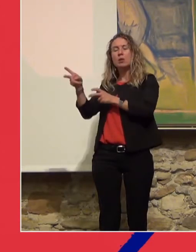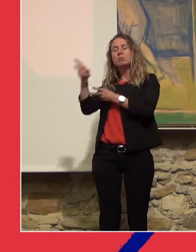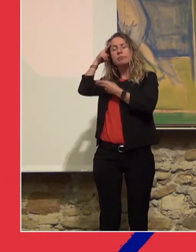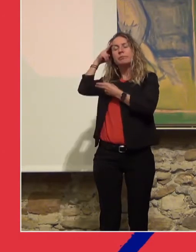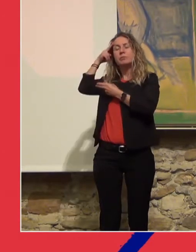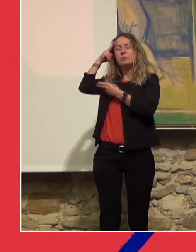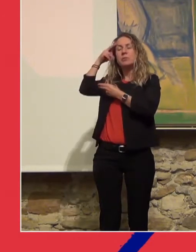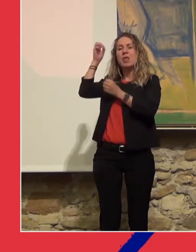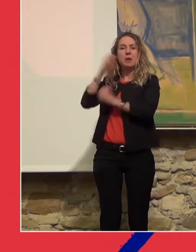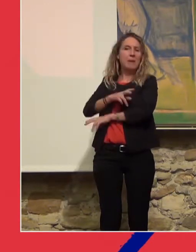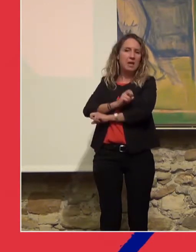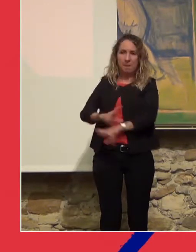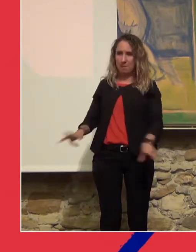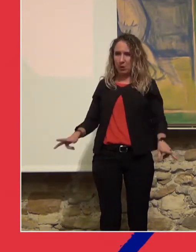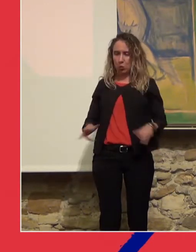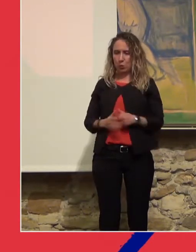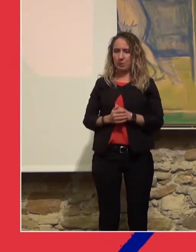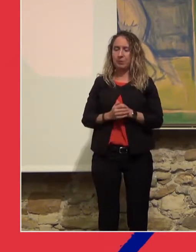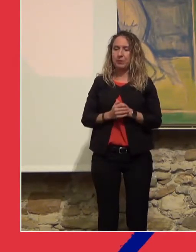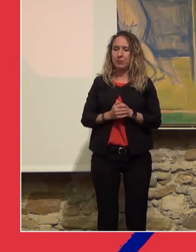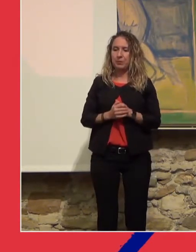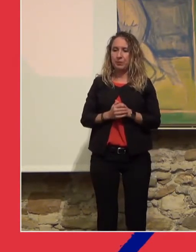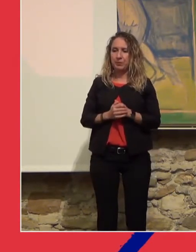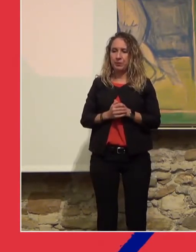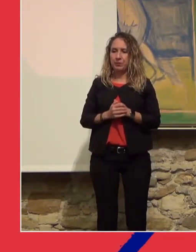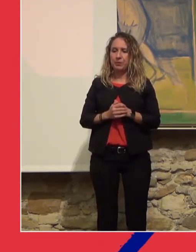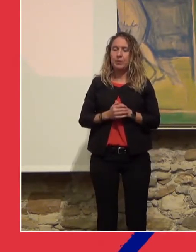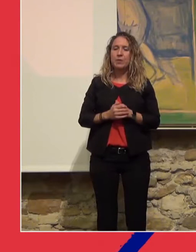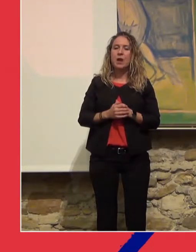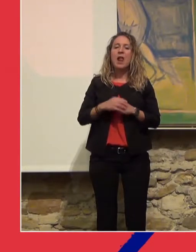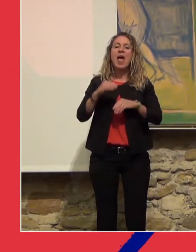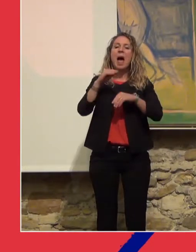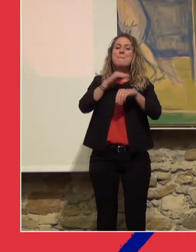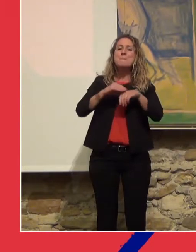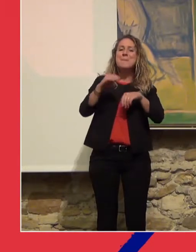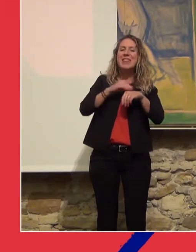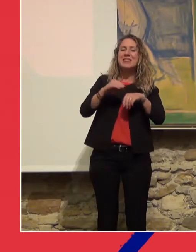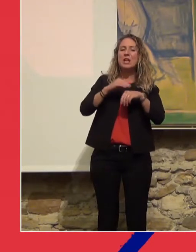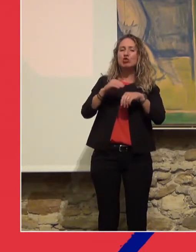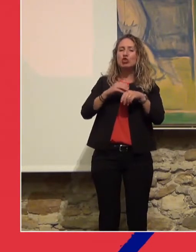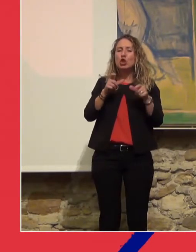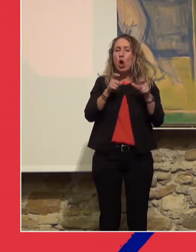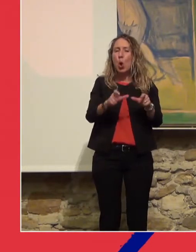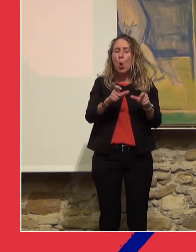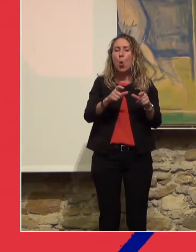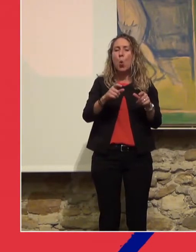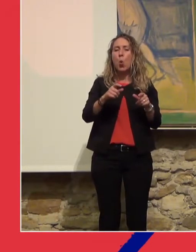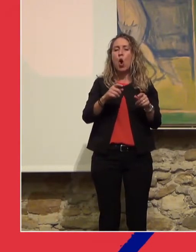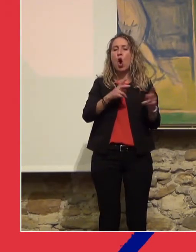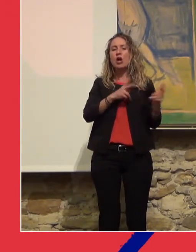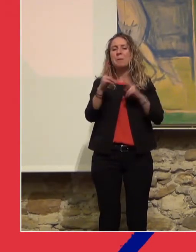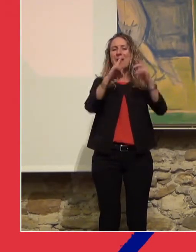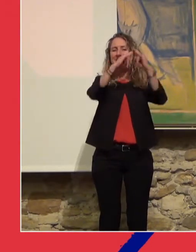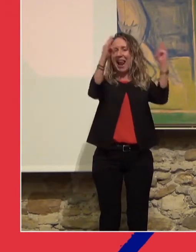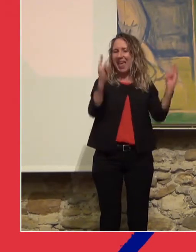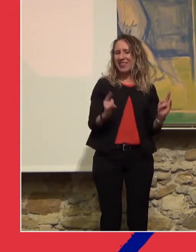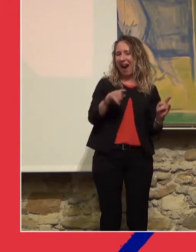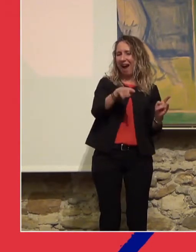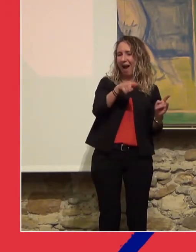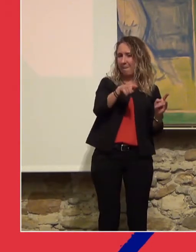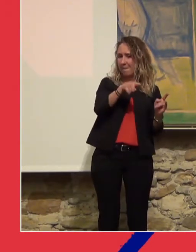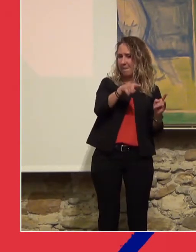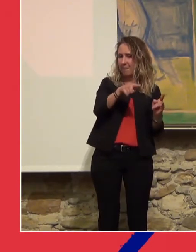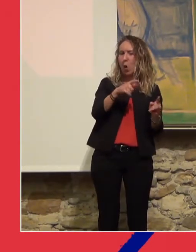è stata la medicina dell'ospedale da campo, quella medicina pratica che vuole verificare tutto ciò che